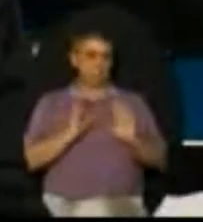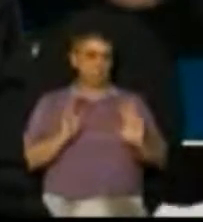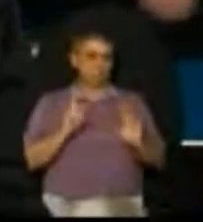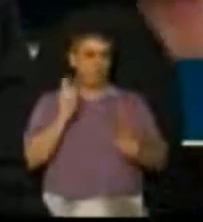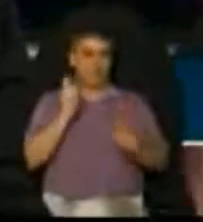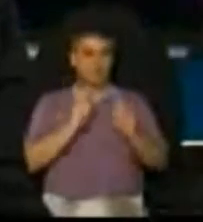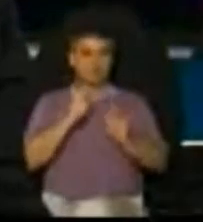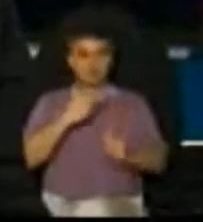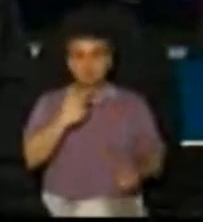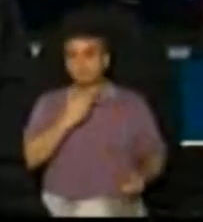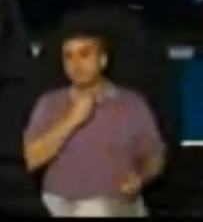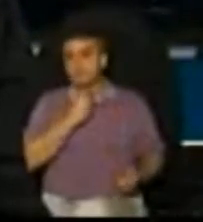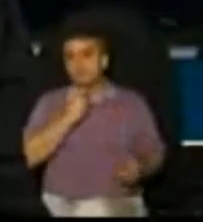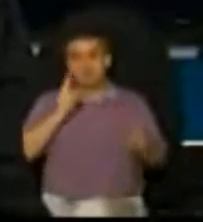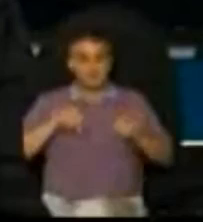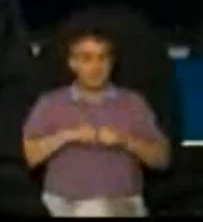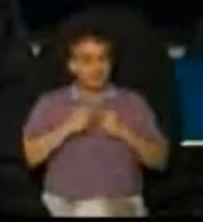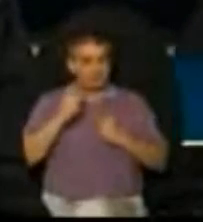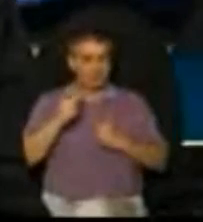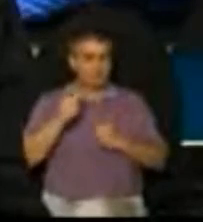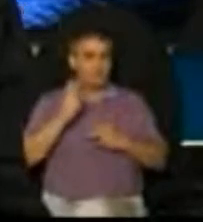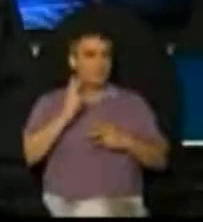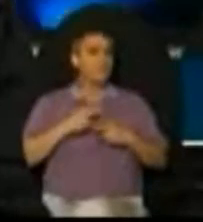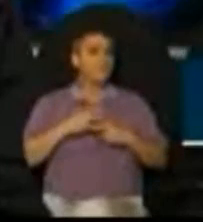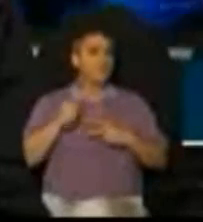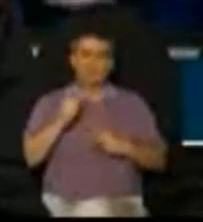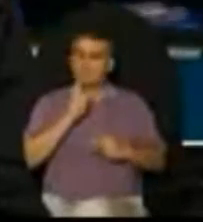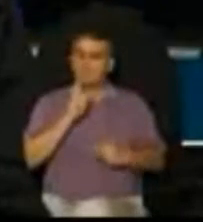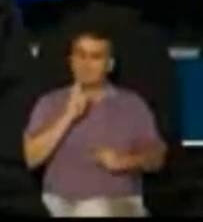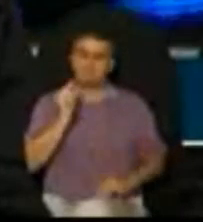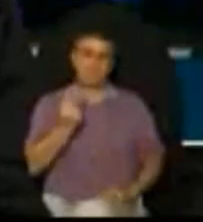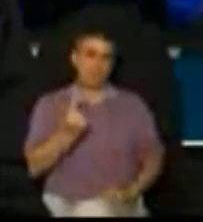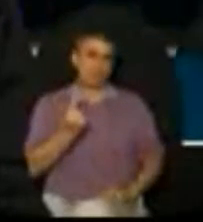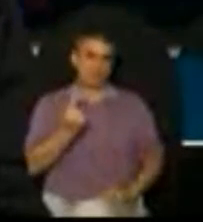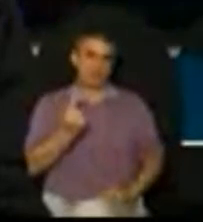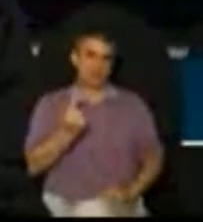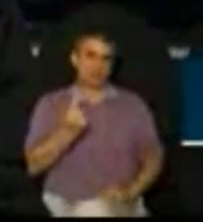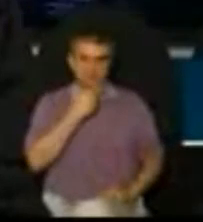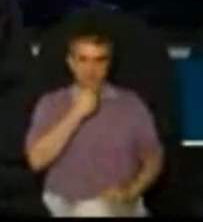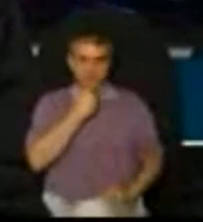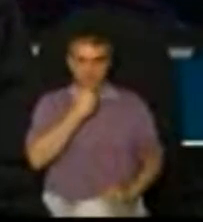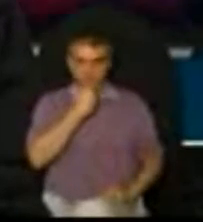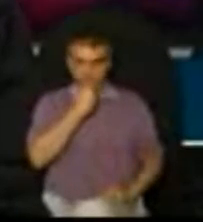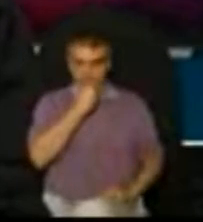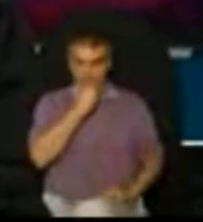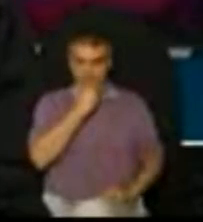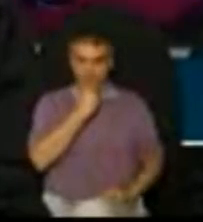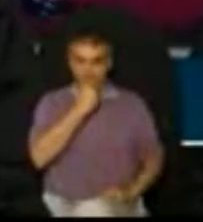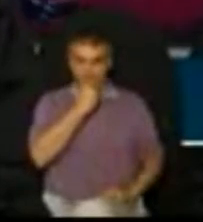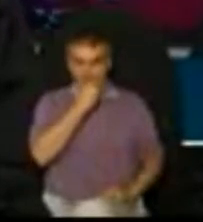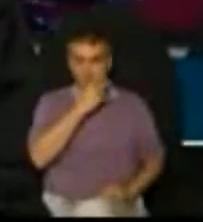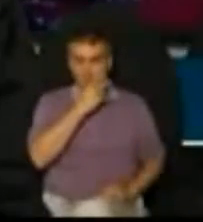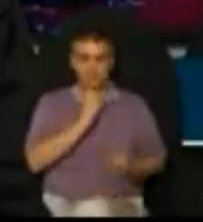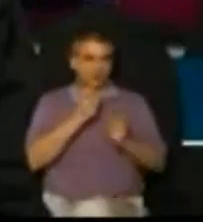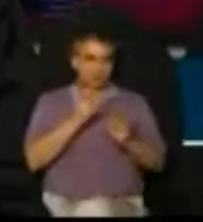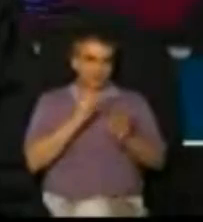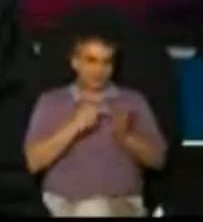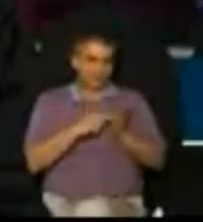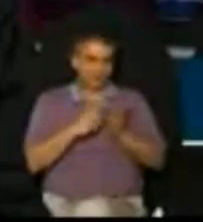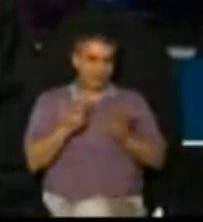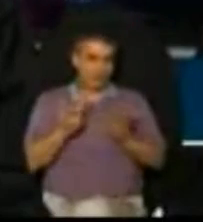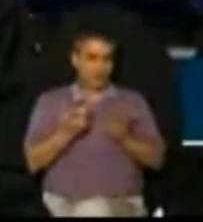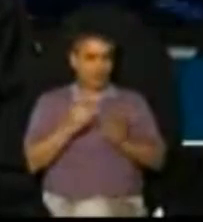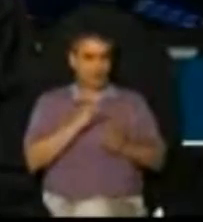האנשים שמתמכרים בצורה הרסנית, המאמרים הפתולוגיים, הם מיעוט שבמיעוט מתוך מבקרי הקזינו. ואין שום סיבה להקריב